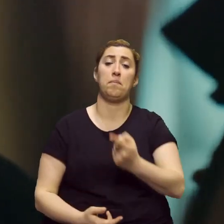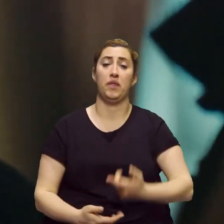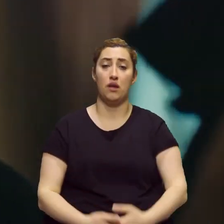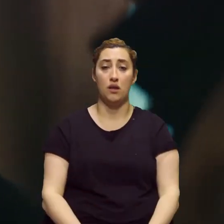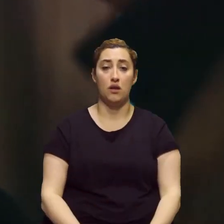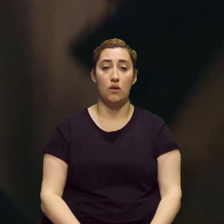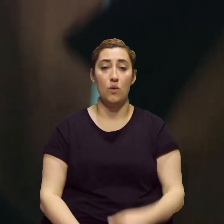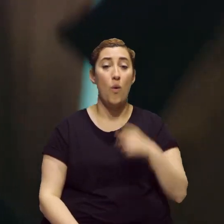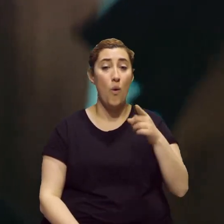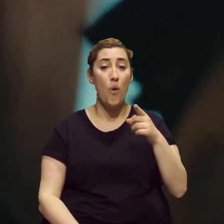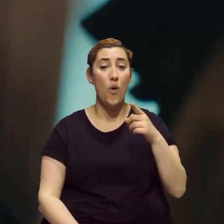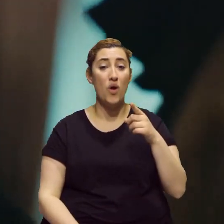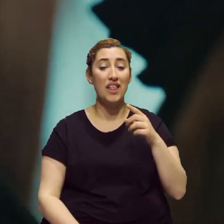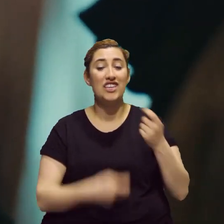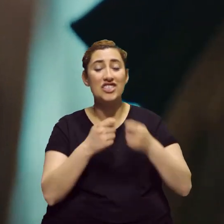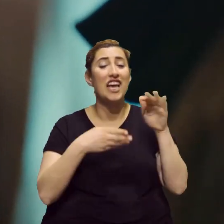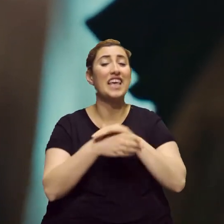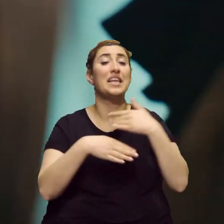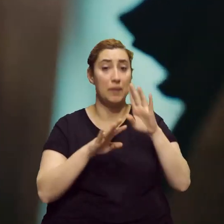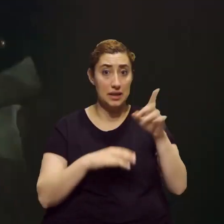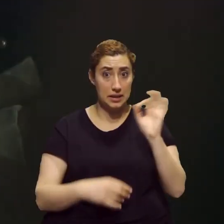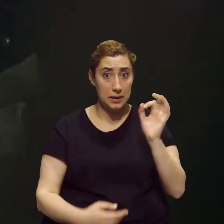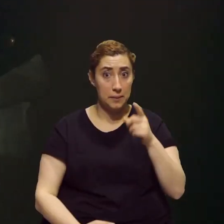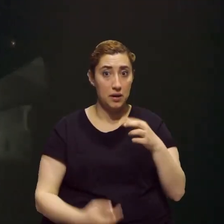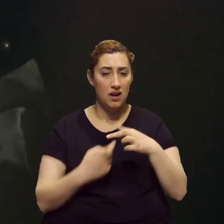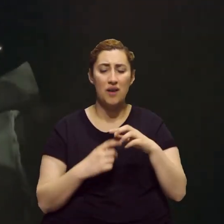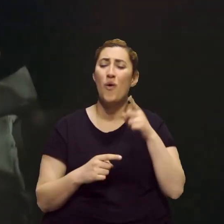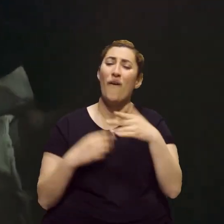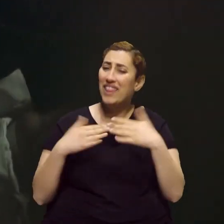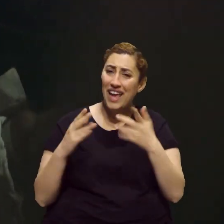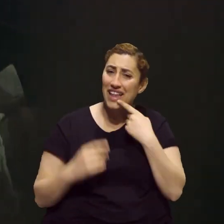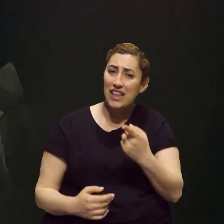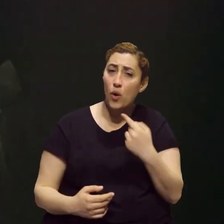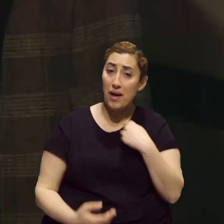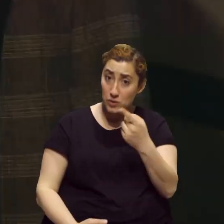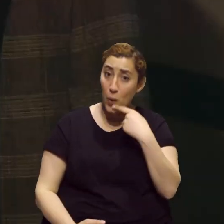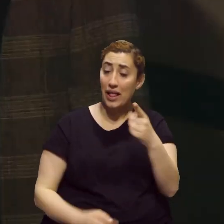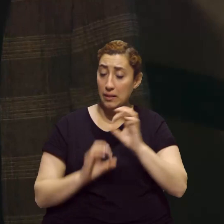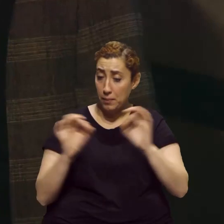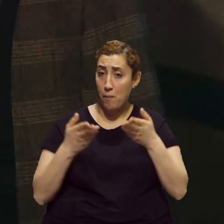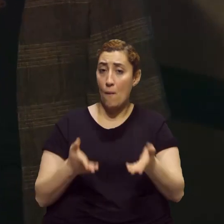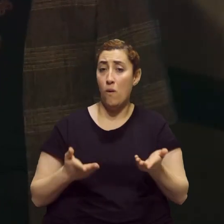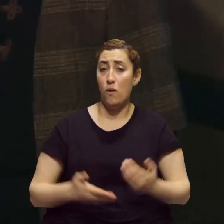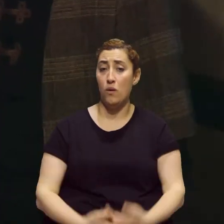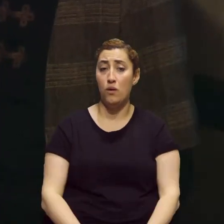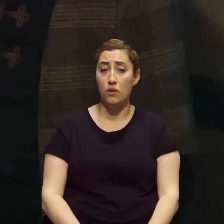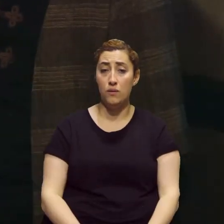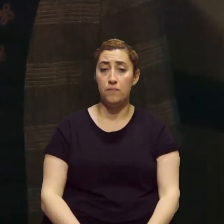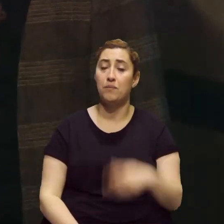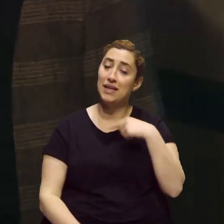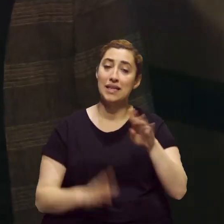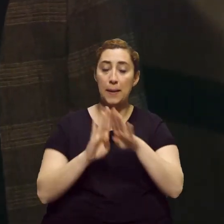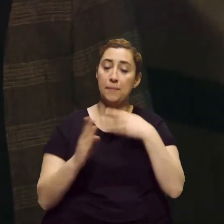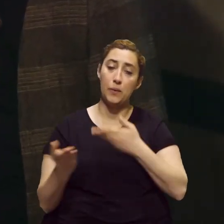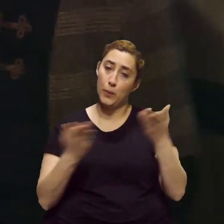dedi. Öyle gıllı gışlı işlere karışmadın değil mi Ragıp? Ne gıllı gışısı? Söylediğim gibi. Ben seni